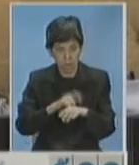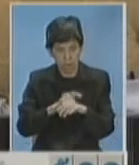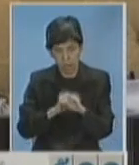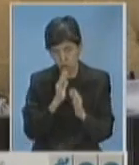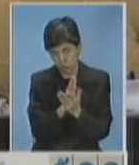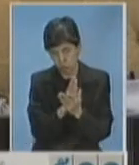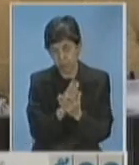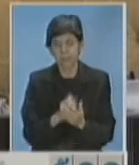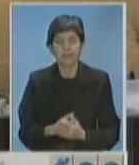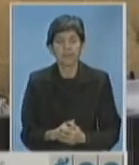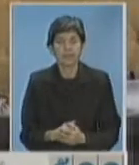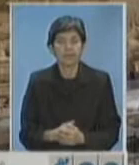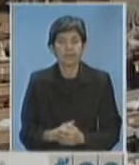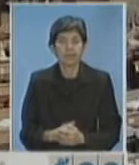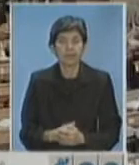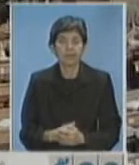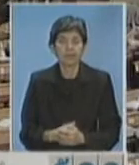ะครับ